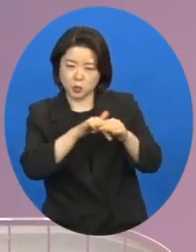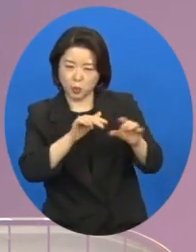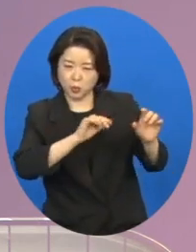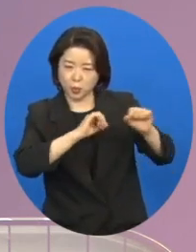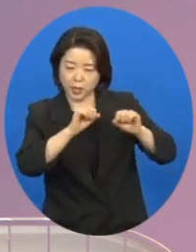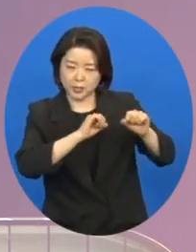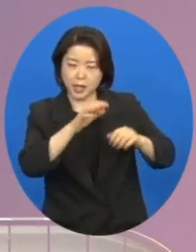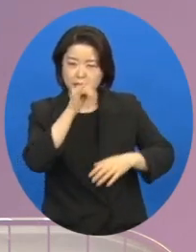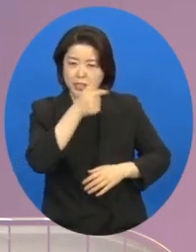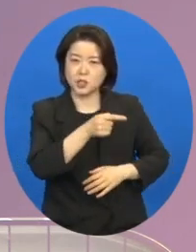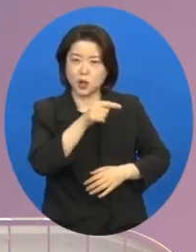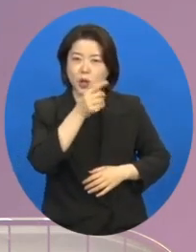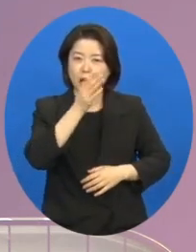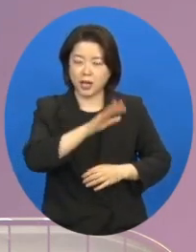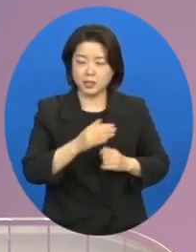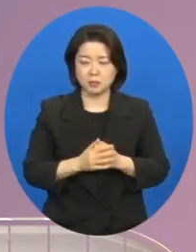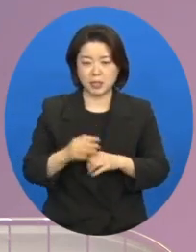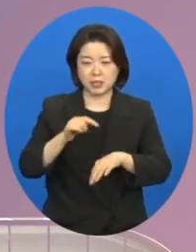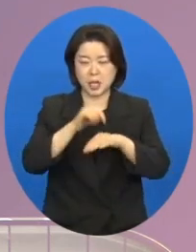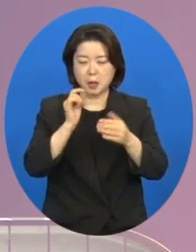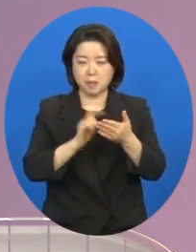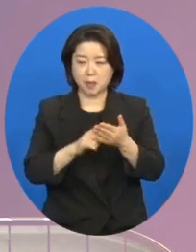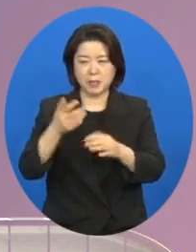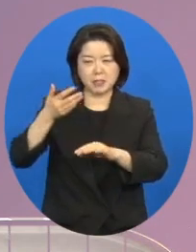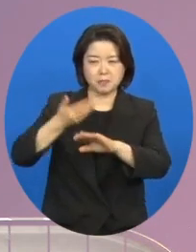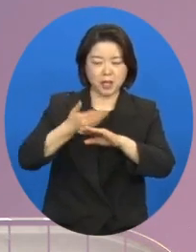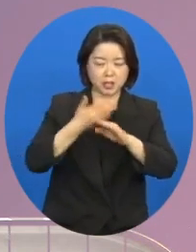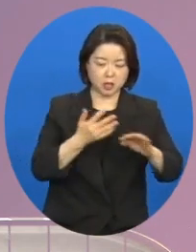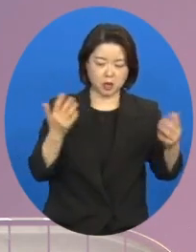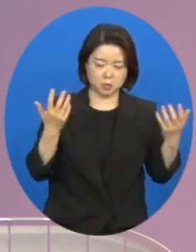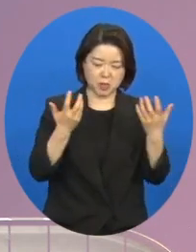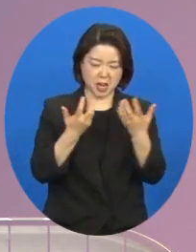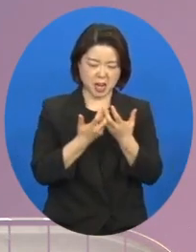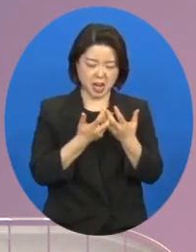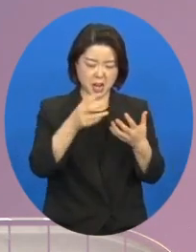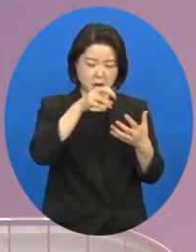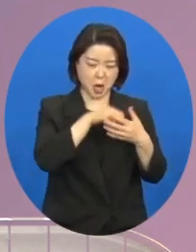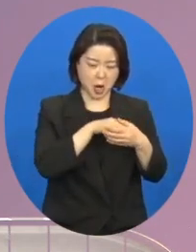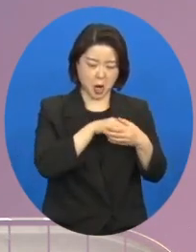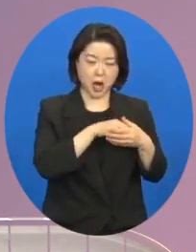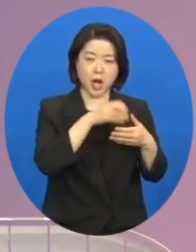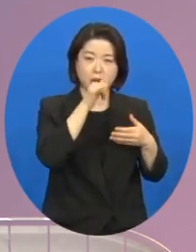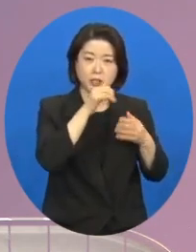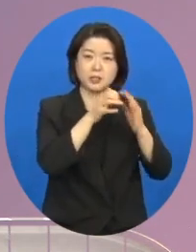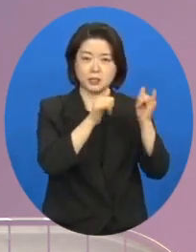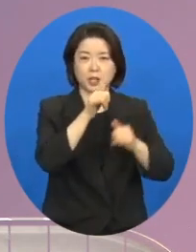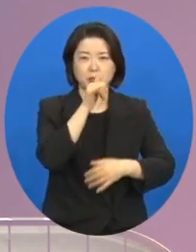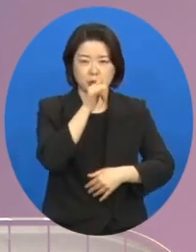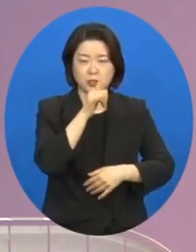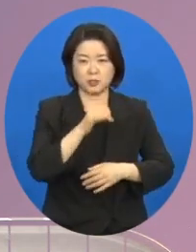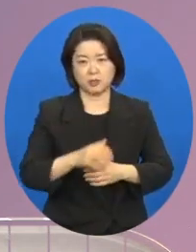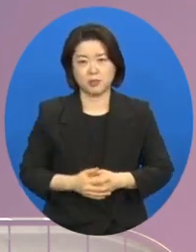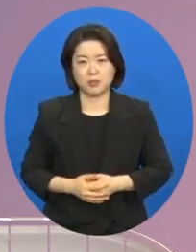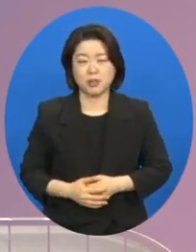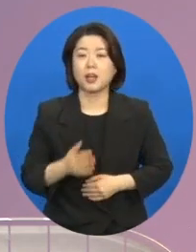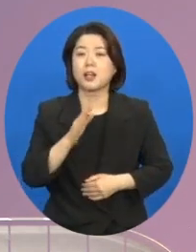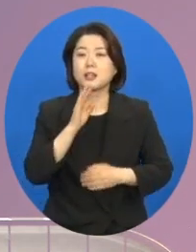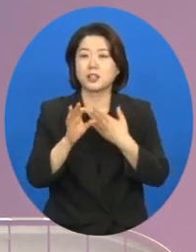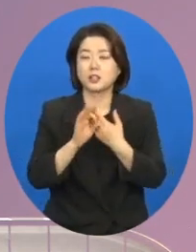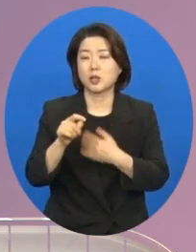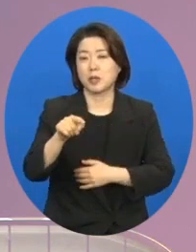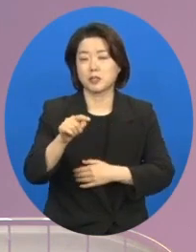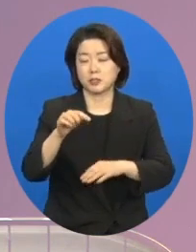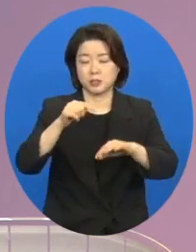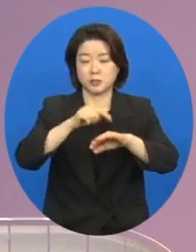하지만 마음에 영 다른 것들로 가득 차 있는 사람들이 있을 수도 있습니다. 그렇다면 여러분 그